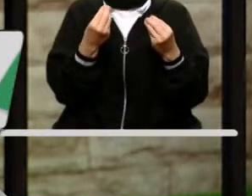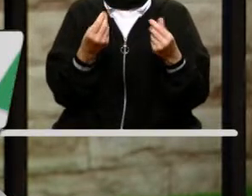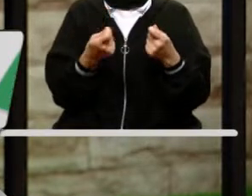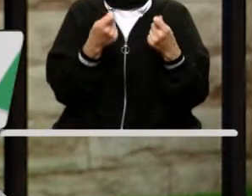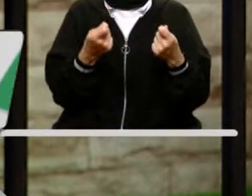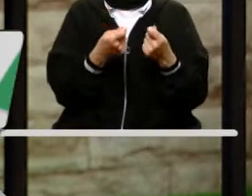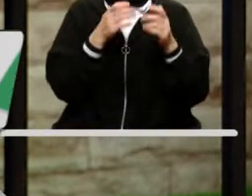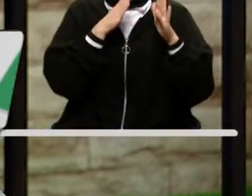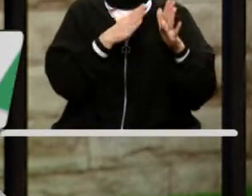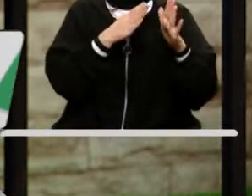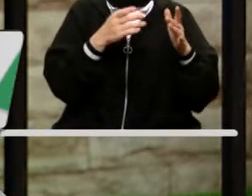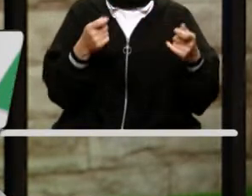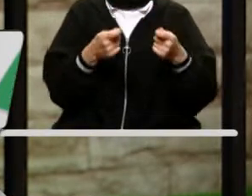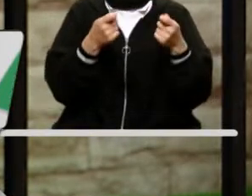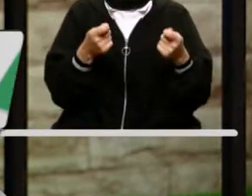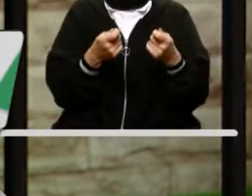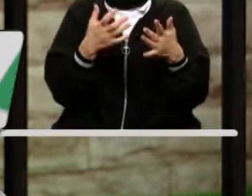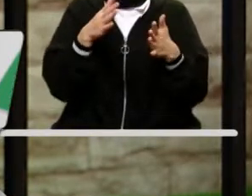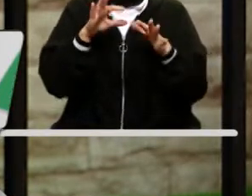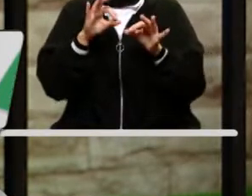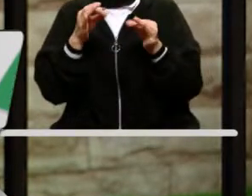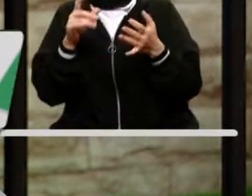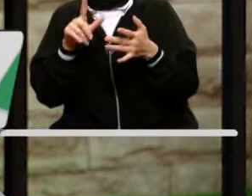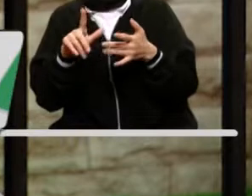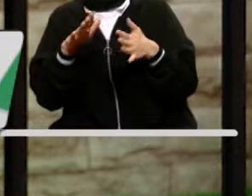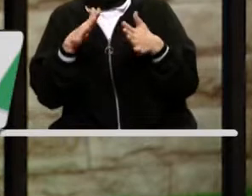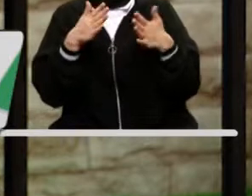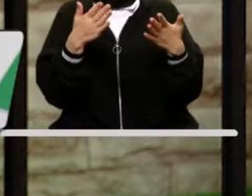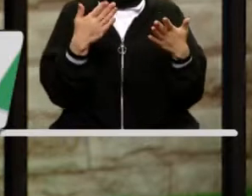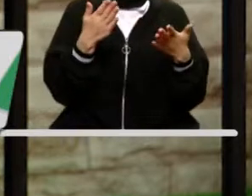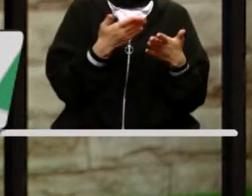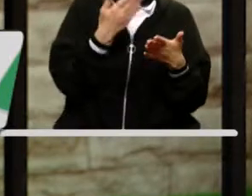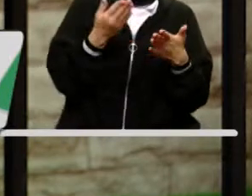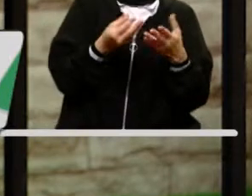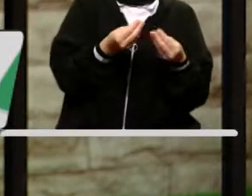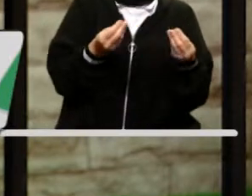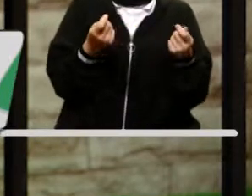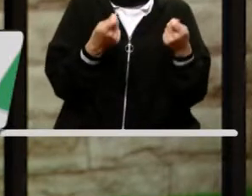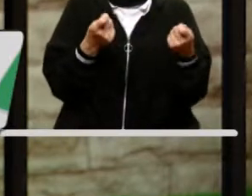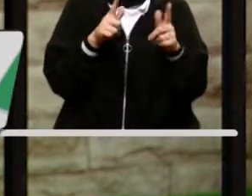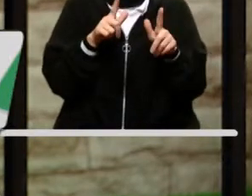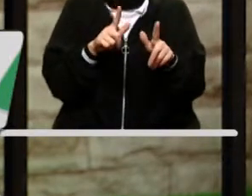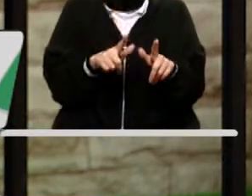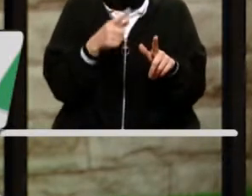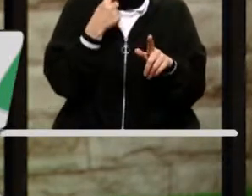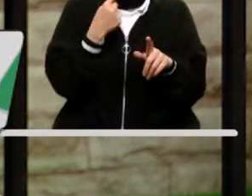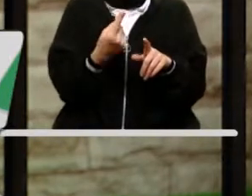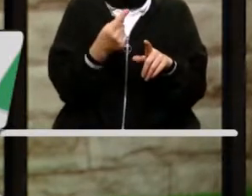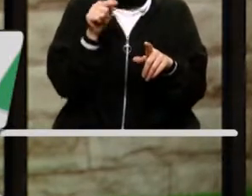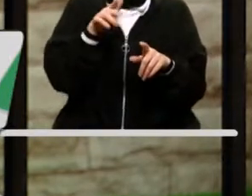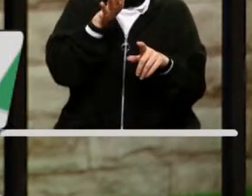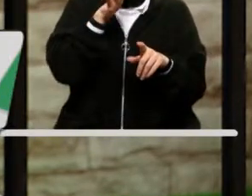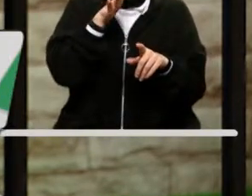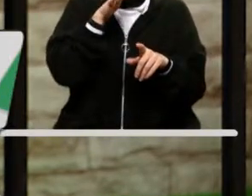çalışmak neyi? Neye, ne kadar, neye ihtiyacım var, nasıl çalışmalığımı yerine getirirseniz doğru çalışma budur. Yani siz bir hedef